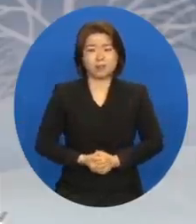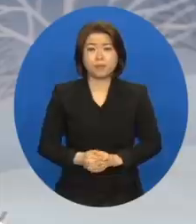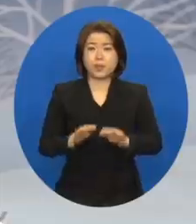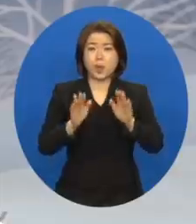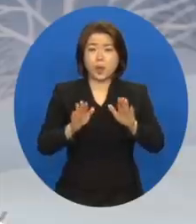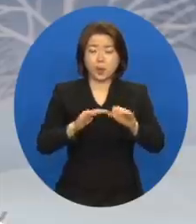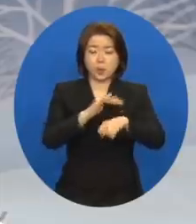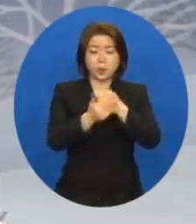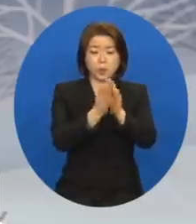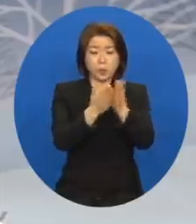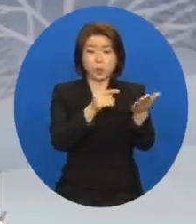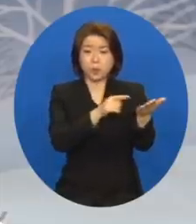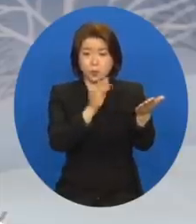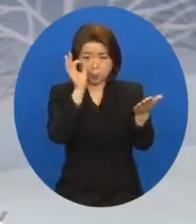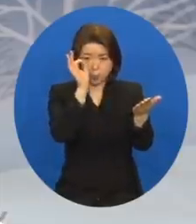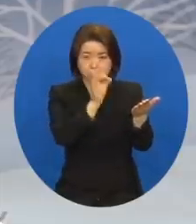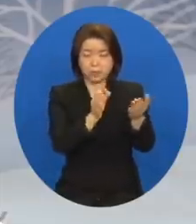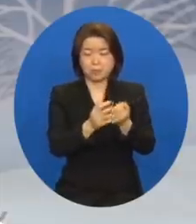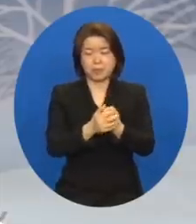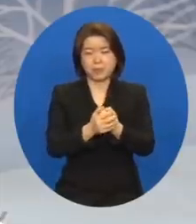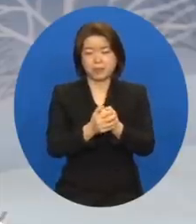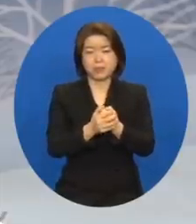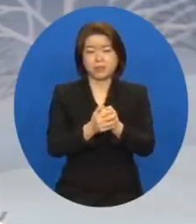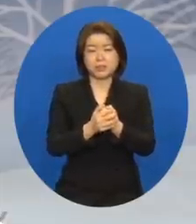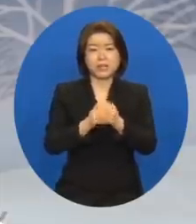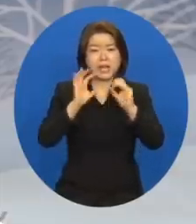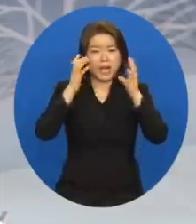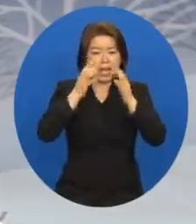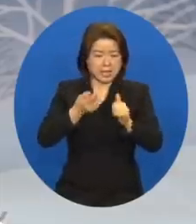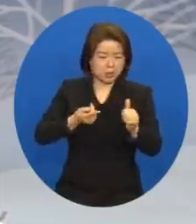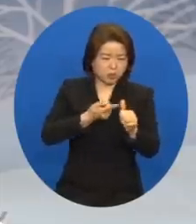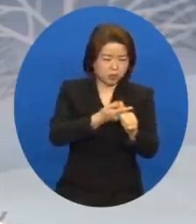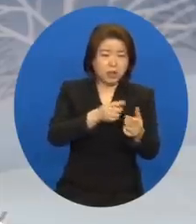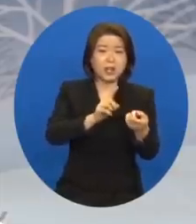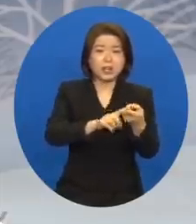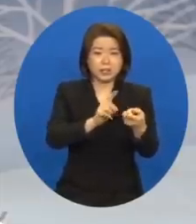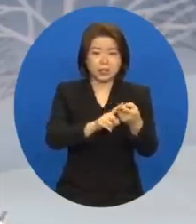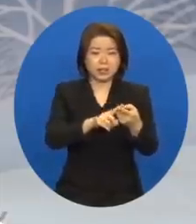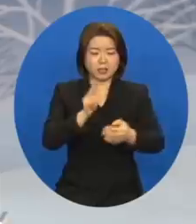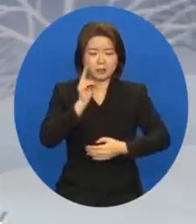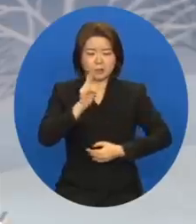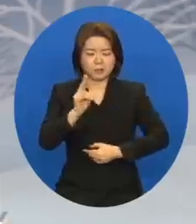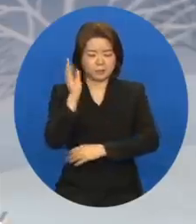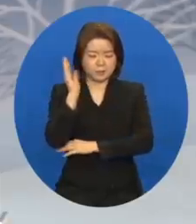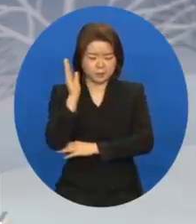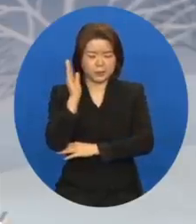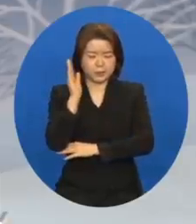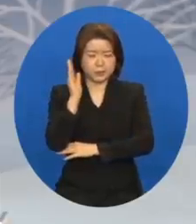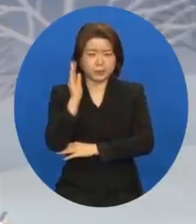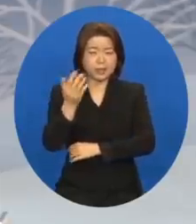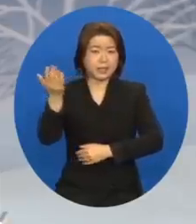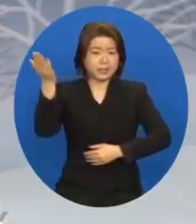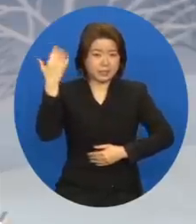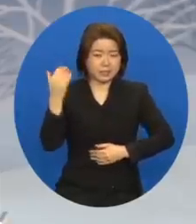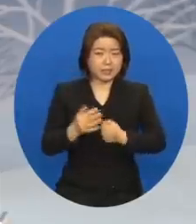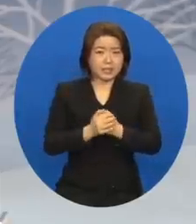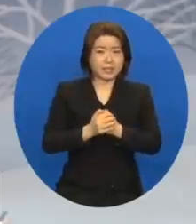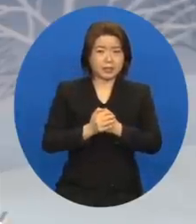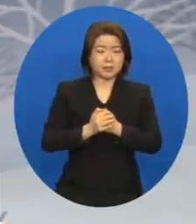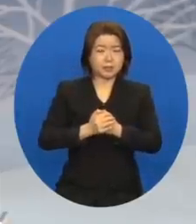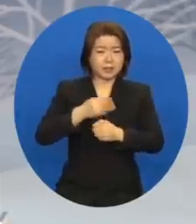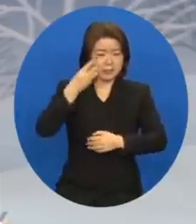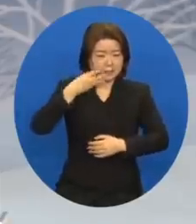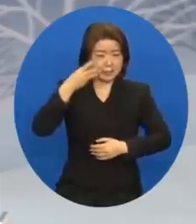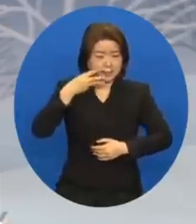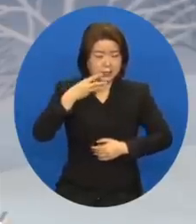본문 속에도 나오는 유아 살해에 대한 이 끔찍한 이야기도 이미 예레미야